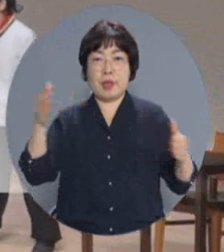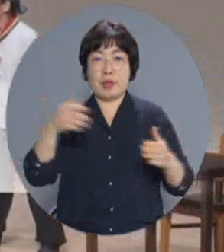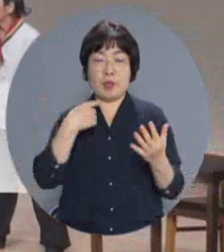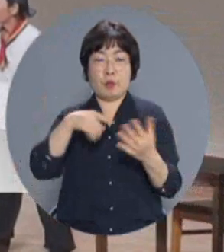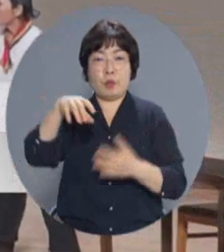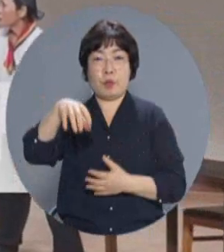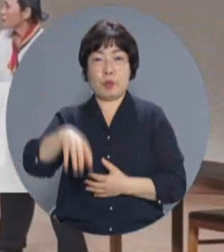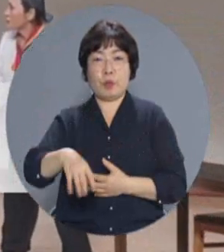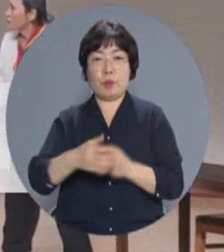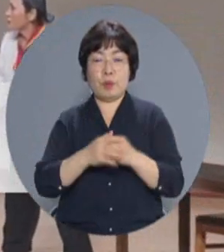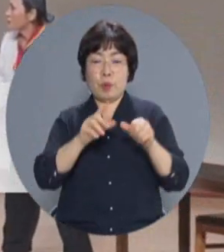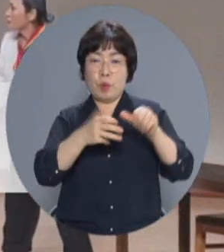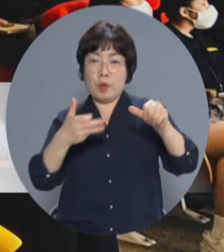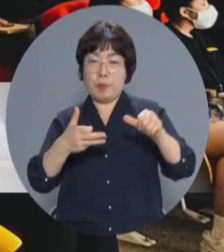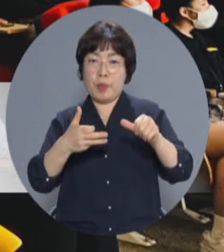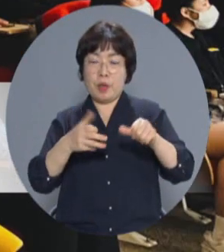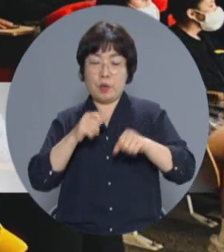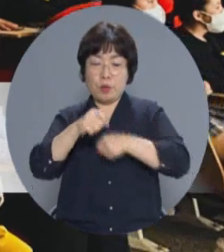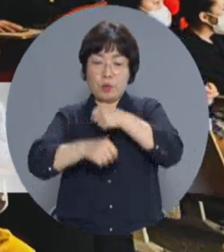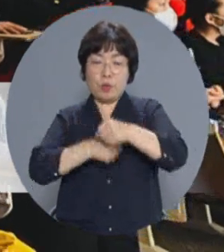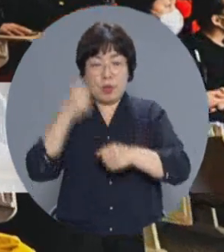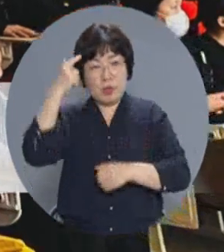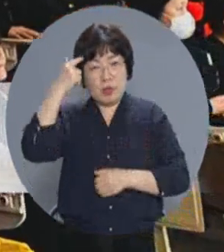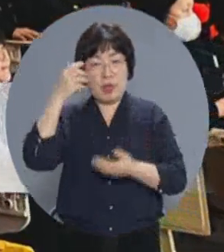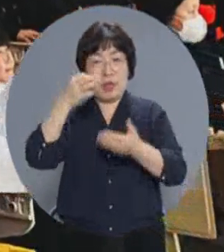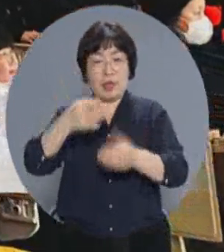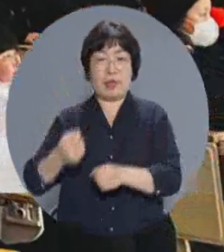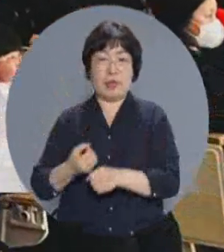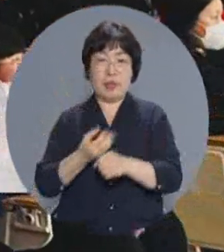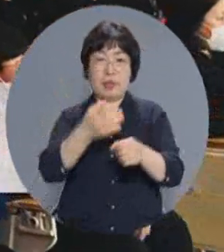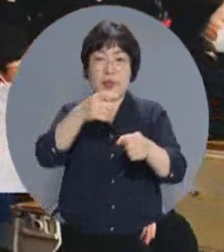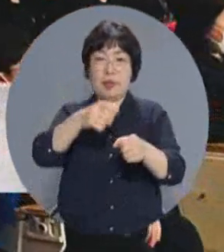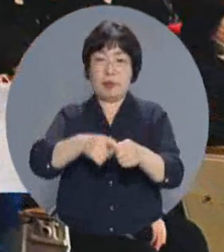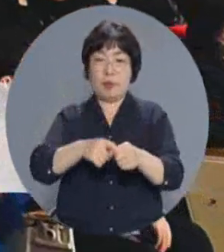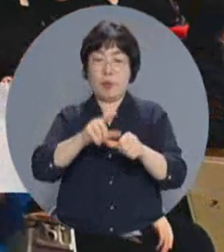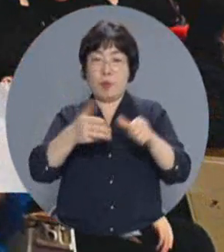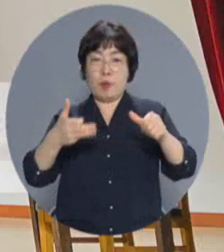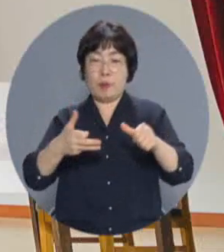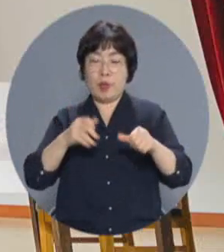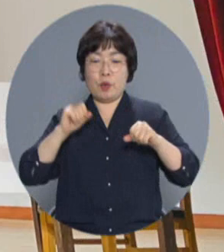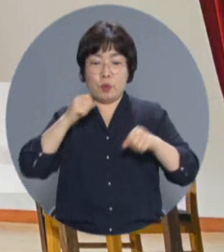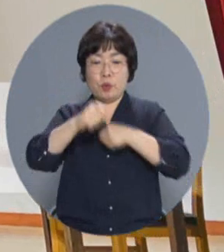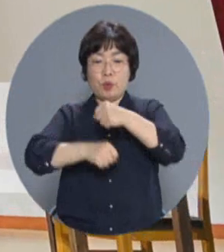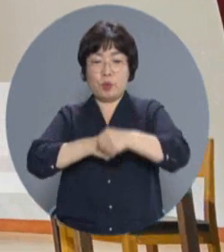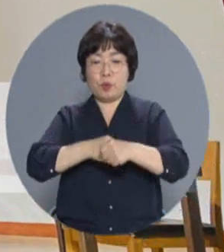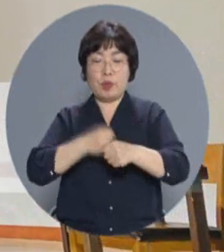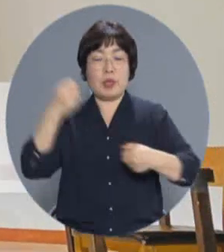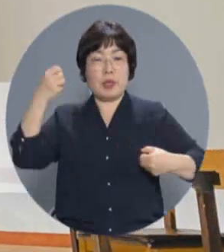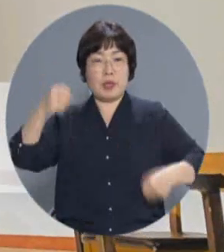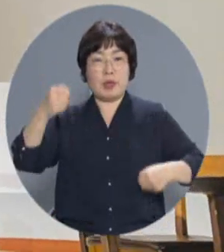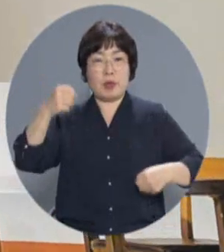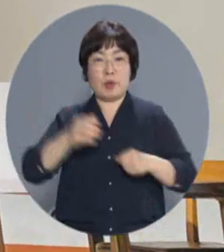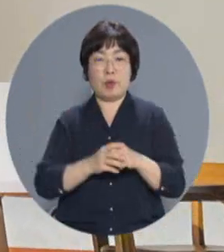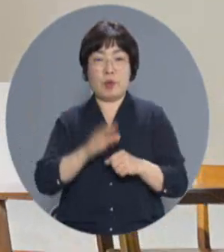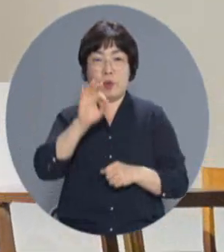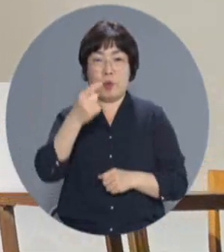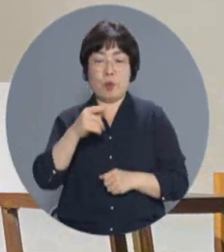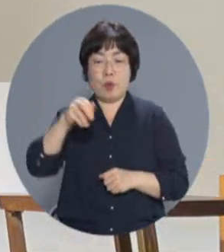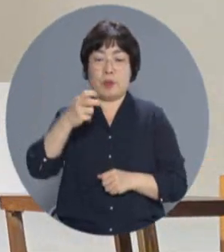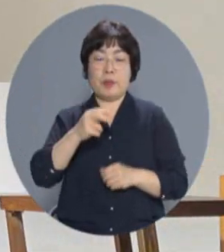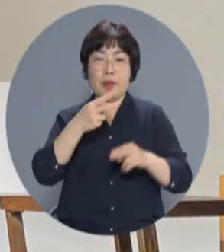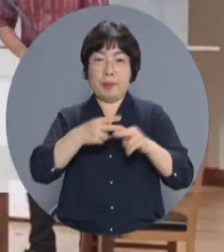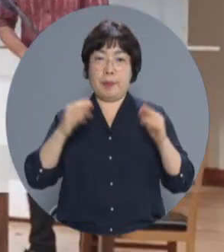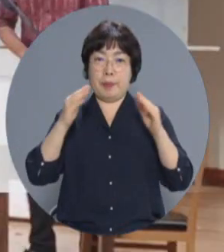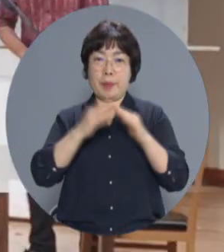학생교육문화회관이 5.18 민주화 운동의 정신과 가치를 전달하고자 5.18 민주화운동을 극화한 연극 5급남식당을